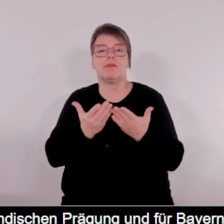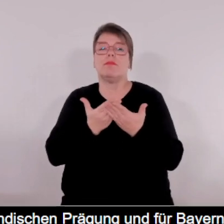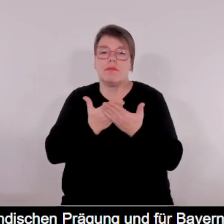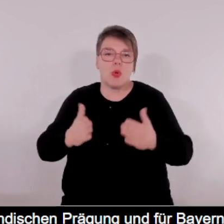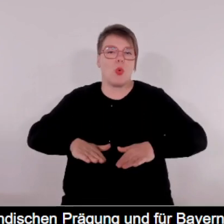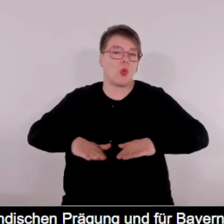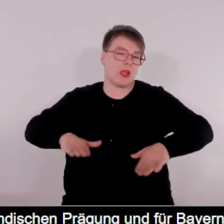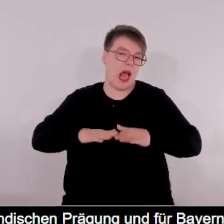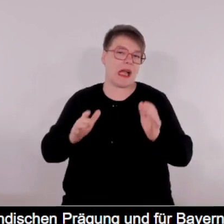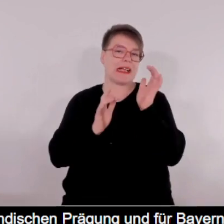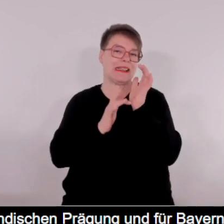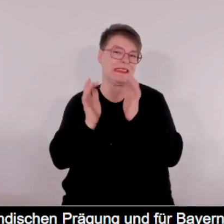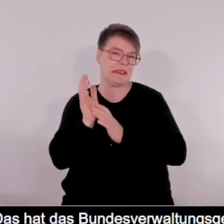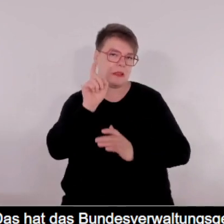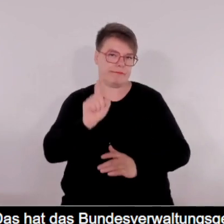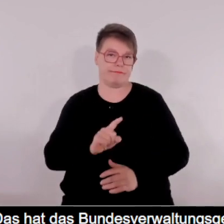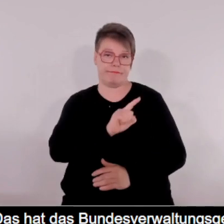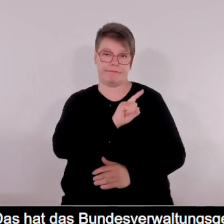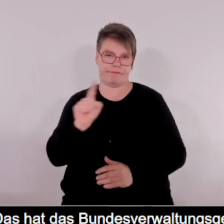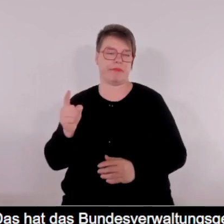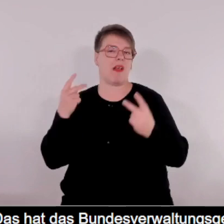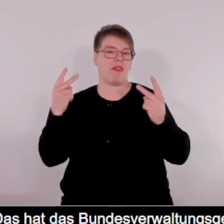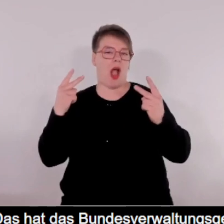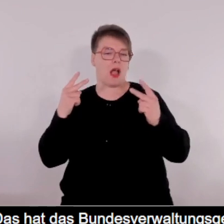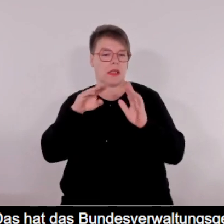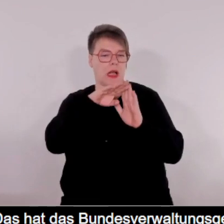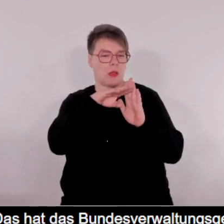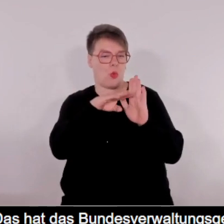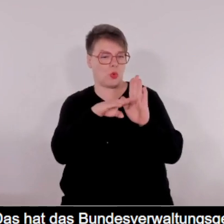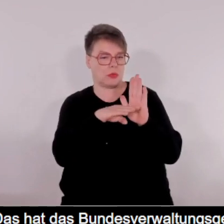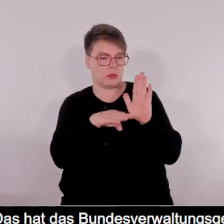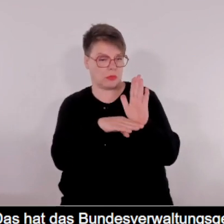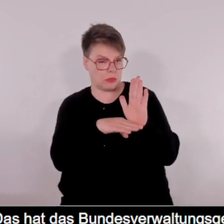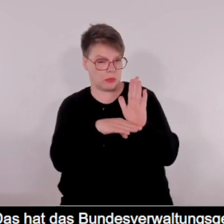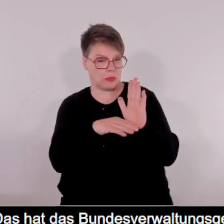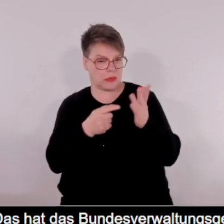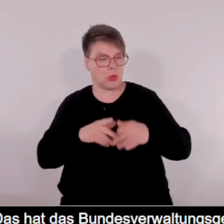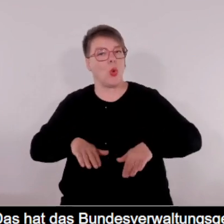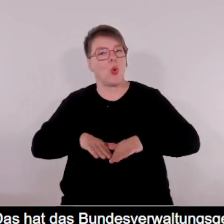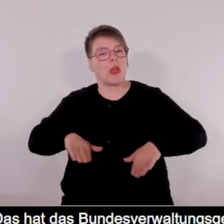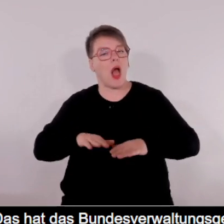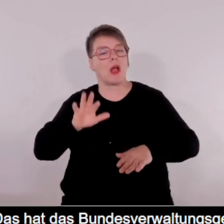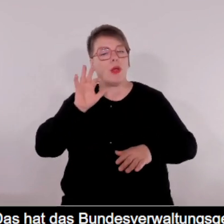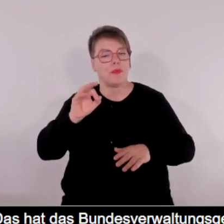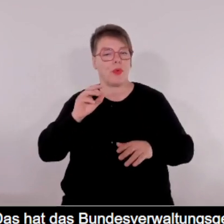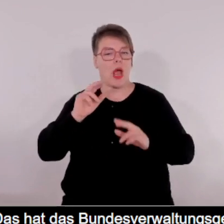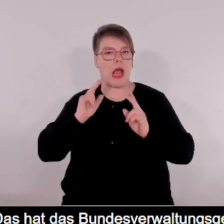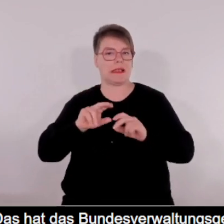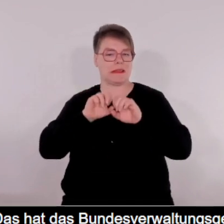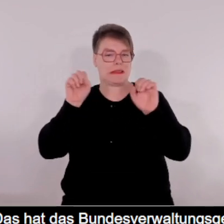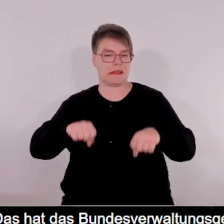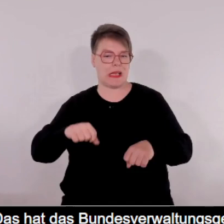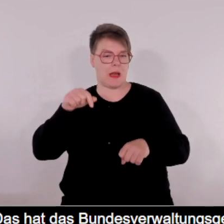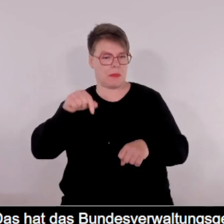Zeiten, in denen es auf die Orientierung, eine wertegeleitete Orientierung ankommt, ist es wichtig, diese Zeichen